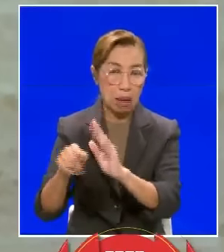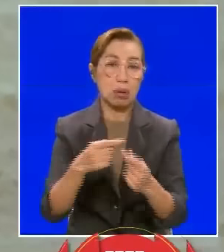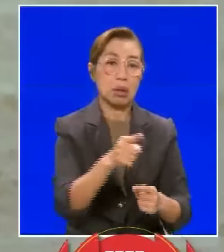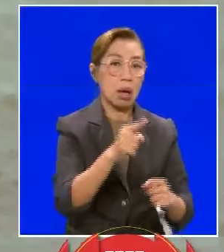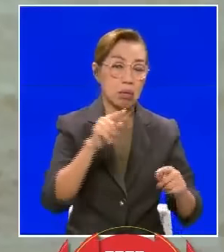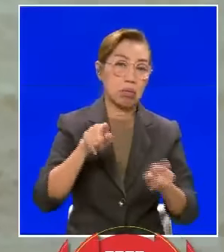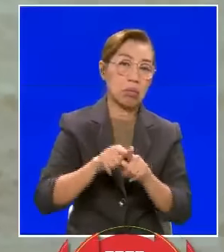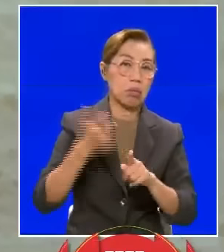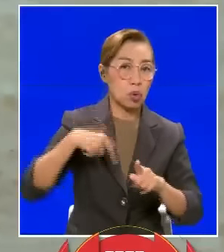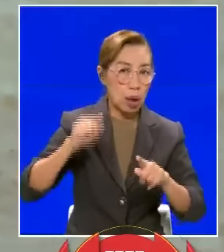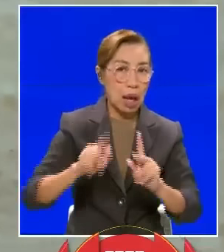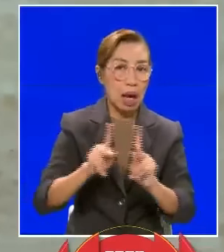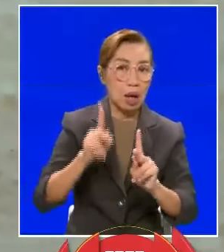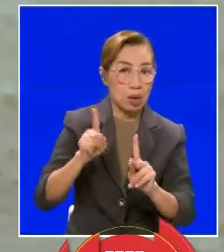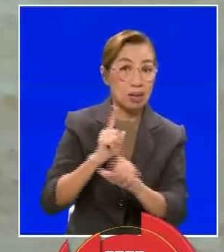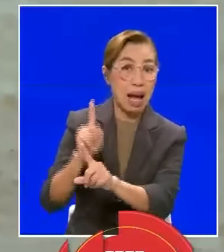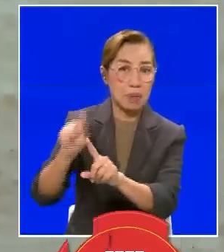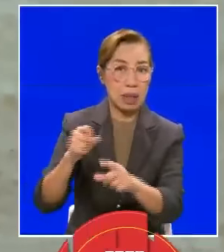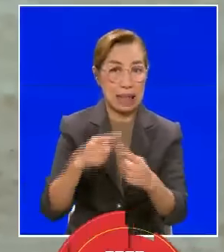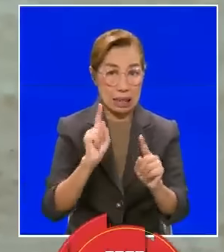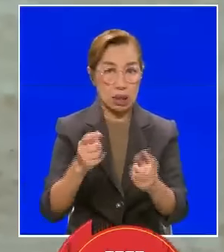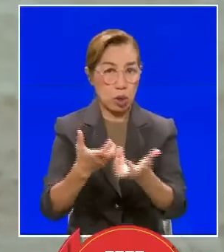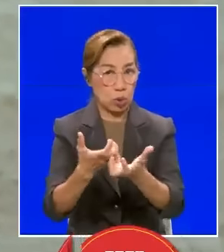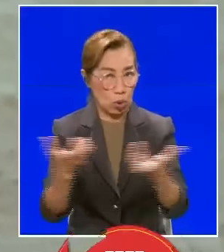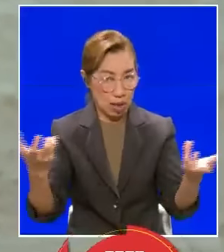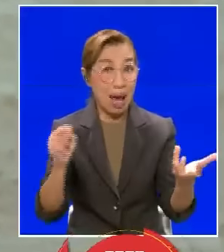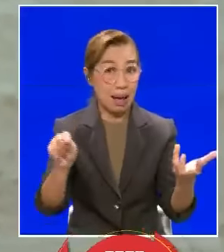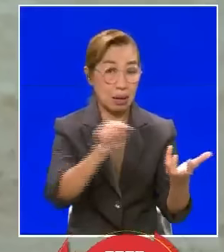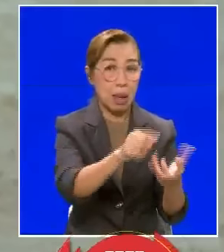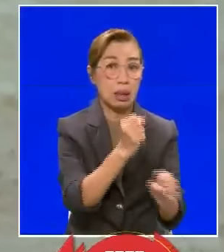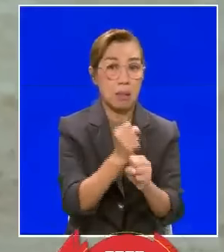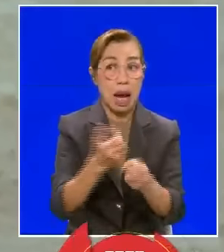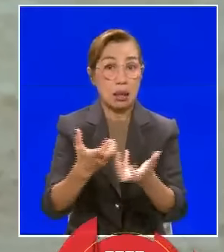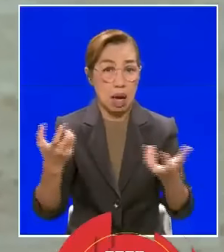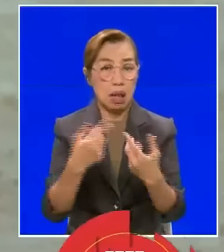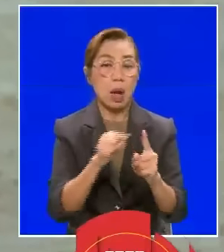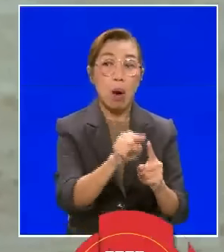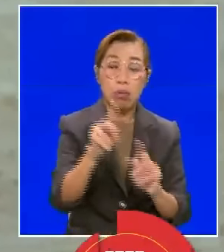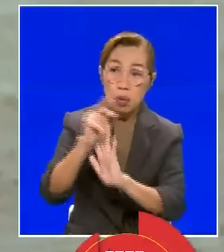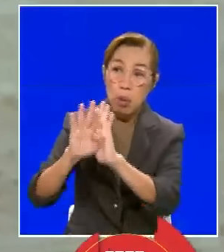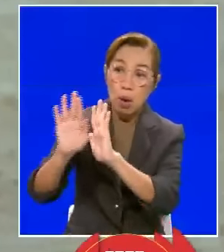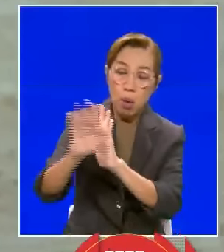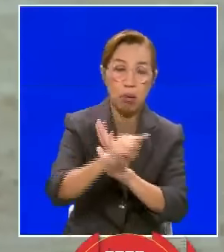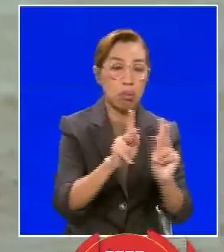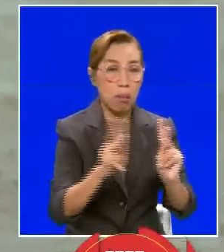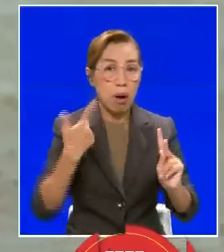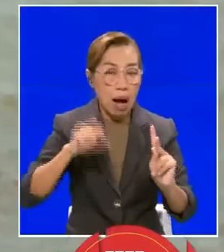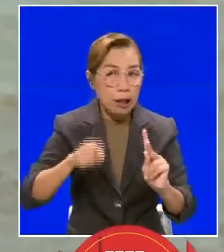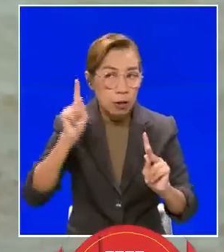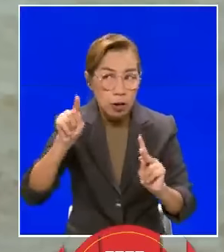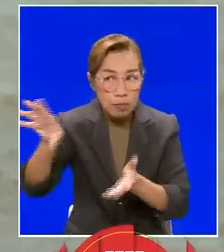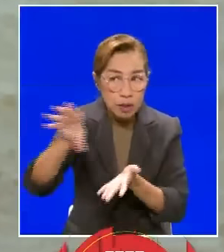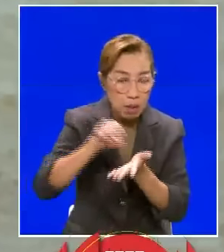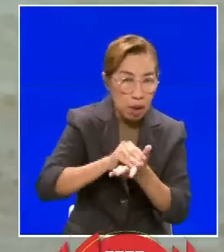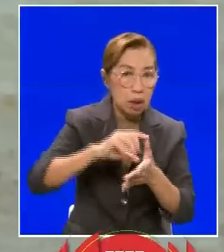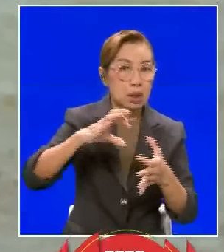มันก็จะมีผลกับตุลาการด้วยโดยที่ไม่ต้องเป็นการแทรกแซงนะ ค่ะเมื่อช่วงสายๆที่ผ่านมานะคะแกนนำทะลุฟ้ามีทั้งรุ้ง